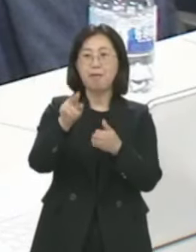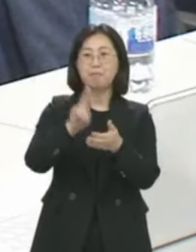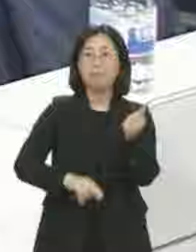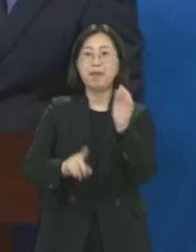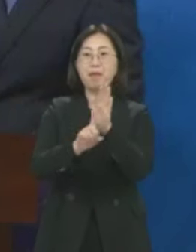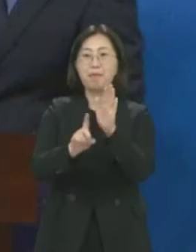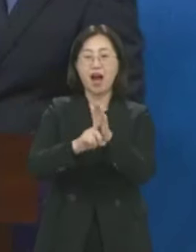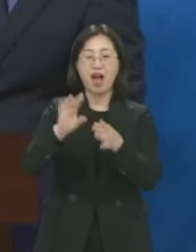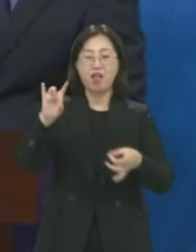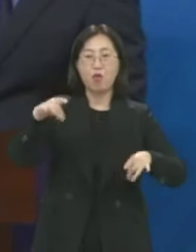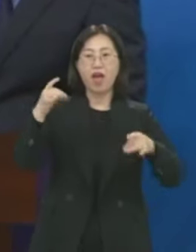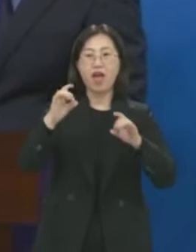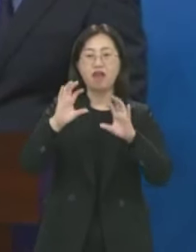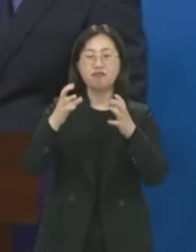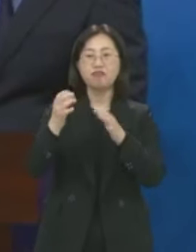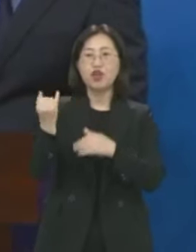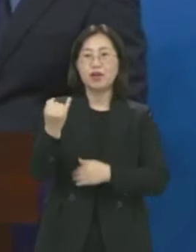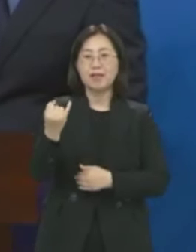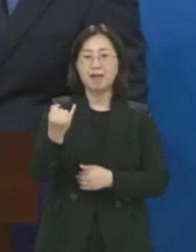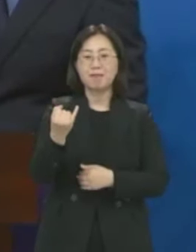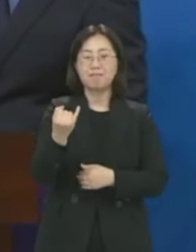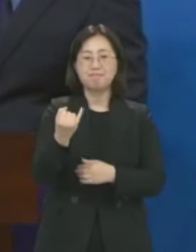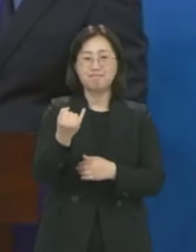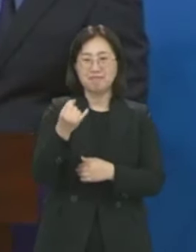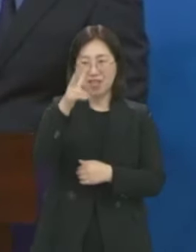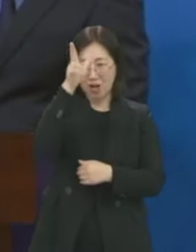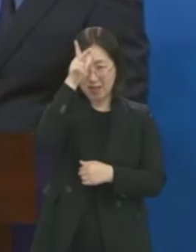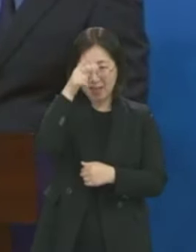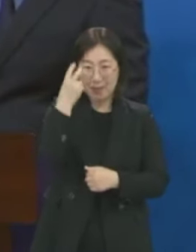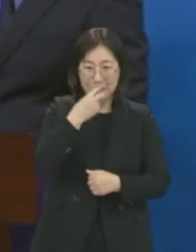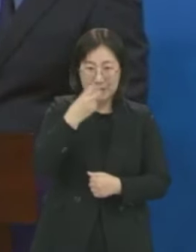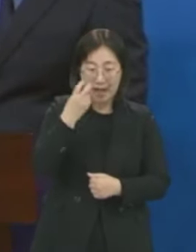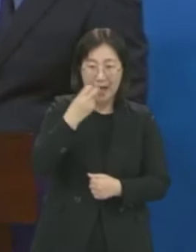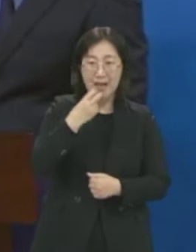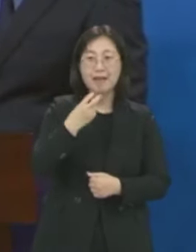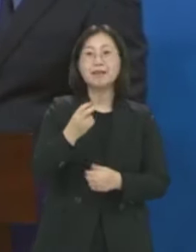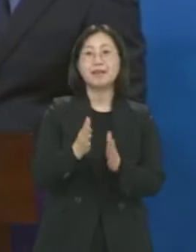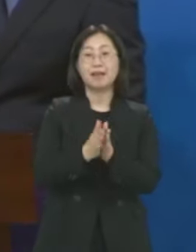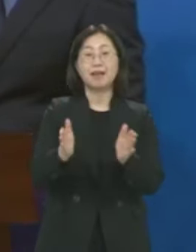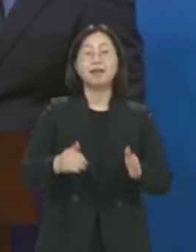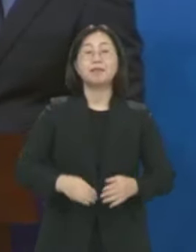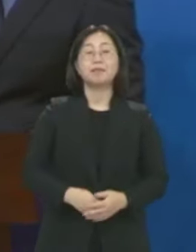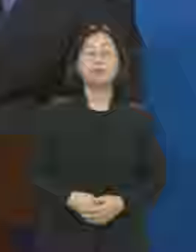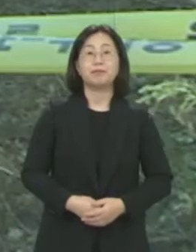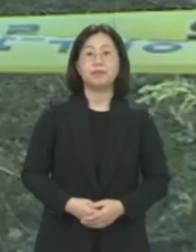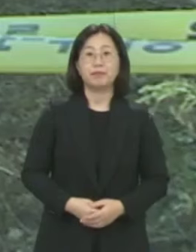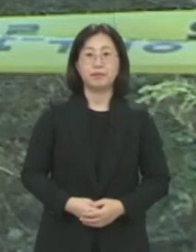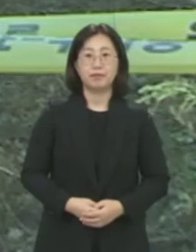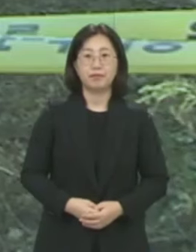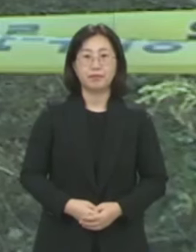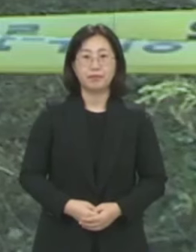여성도 인터폴 수배에 추적할 방침입니다. TJB 조형준입니다.